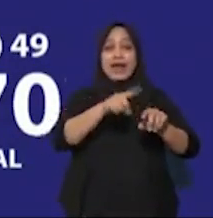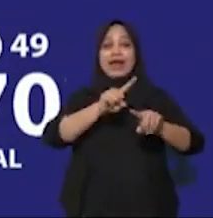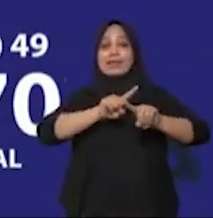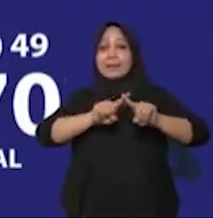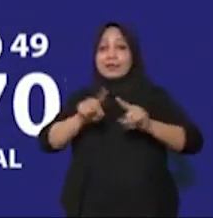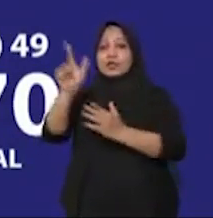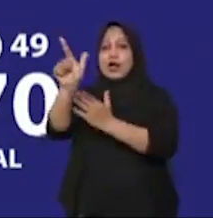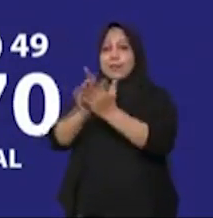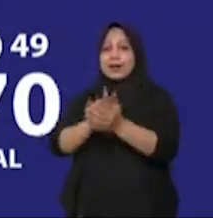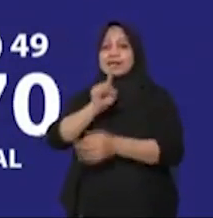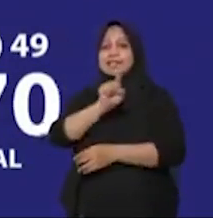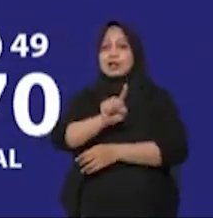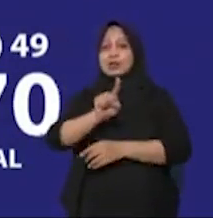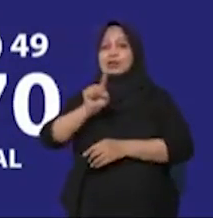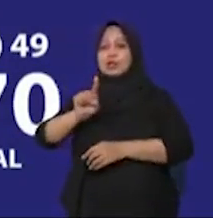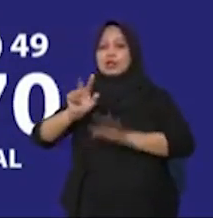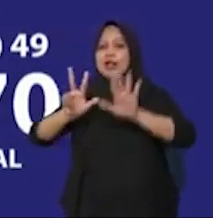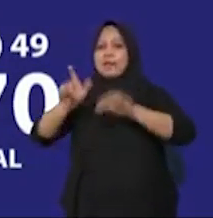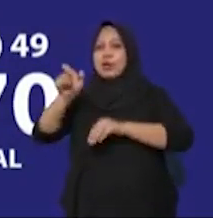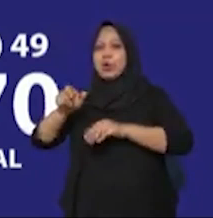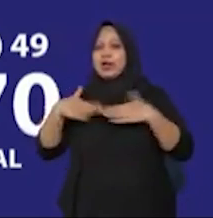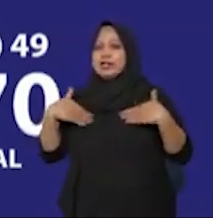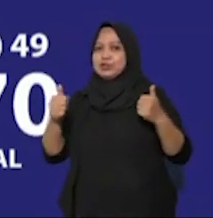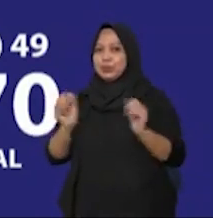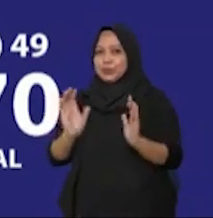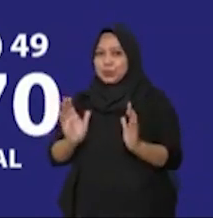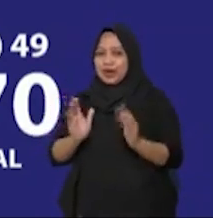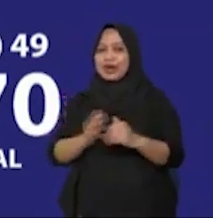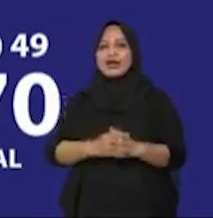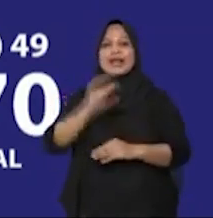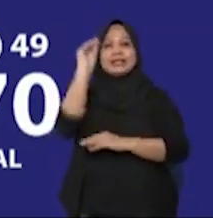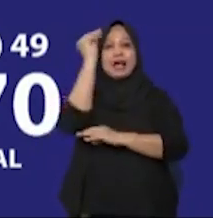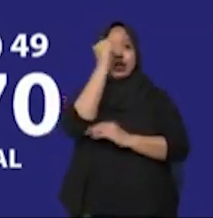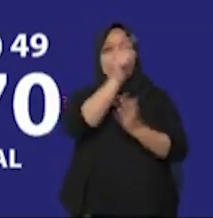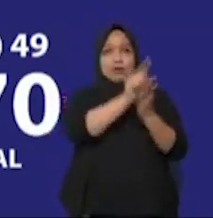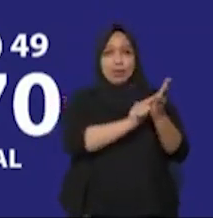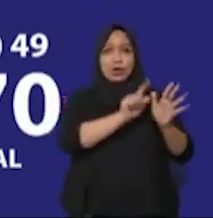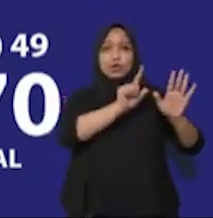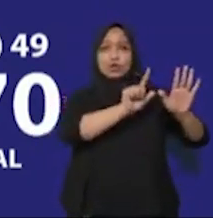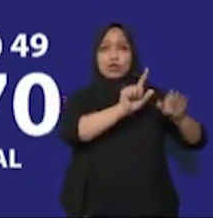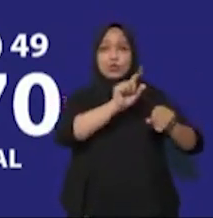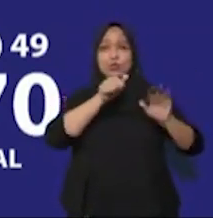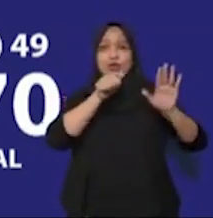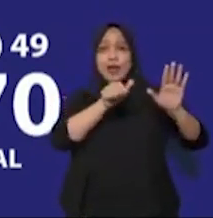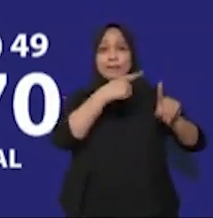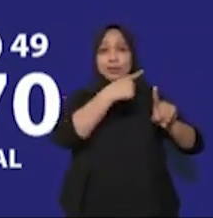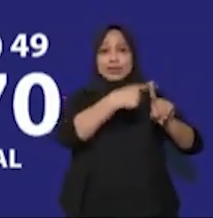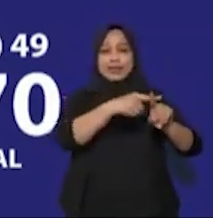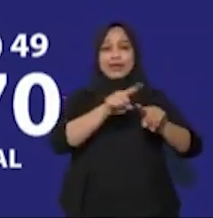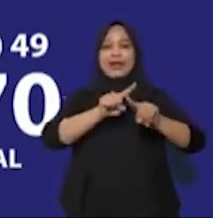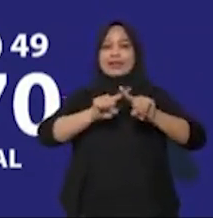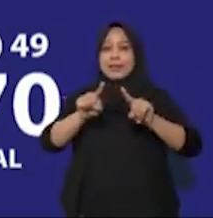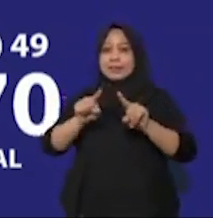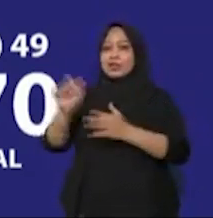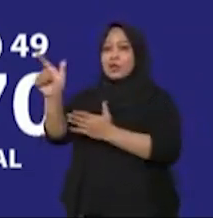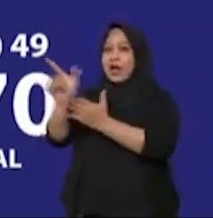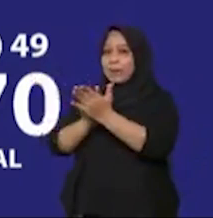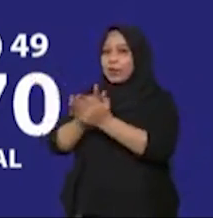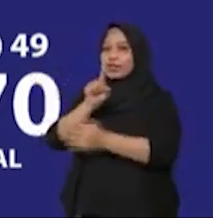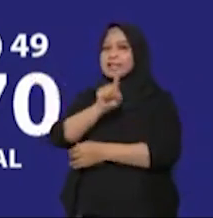juga laporkan 118 sembuh DKI Jakarta melaporkan 76 positif tetapi juga